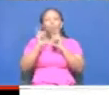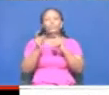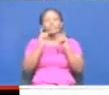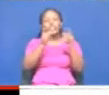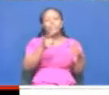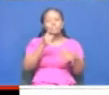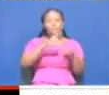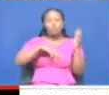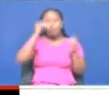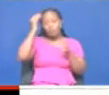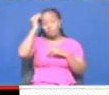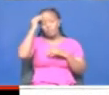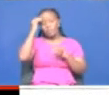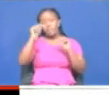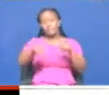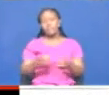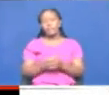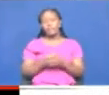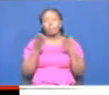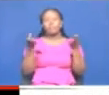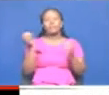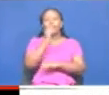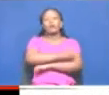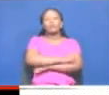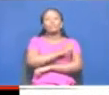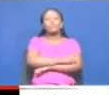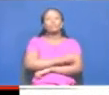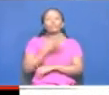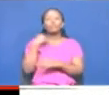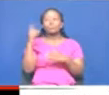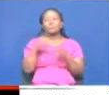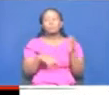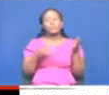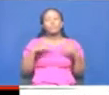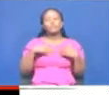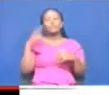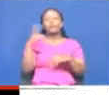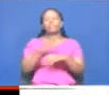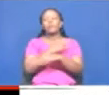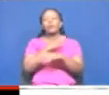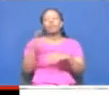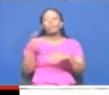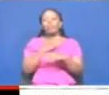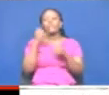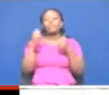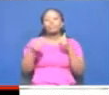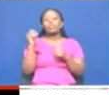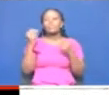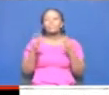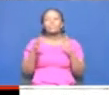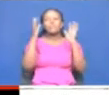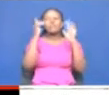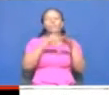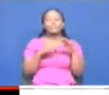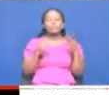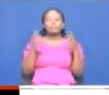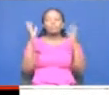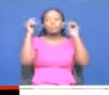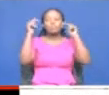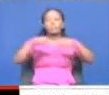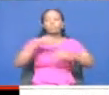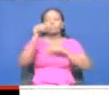own. Shule hiyo sasa inajivunia kuwa na kwaya ambayo ilitubuiza wakati wa sherehe za mwaka huu za sikukuu